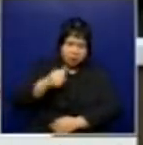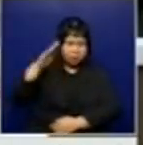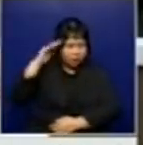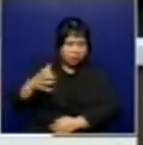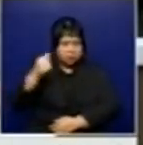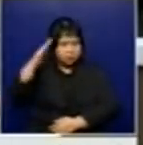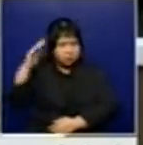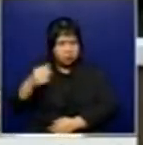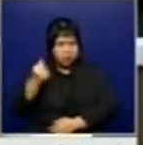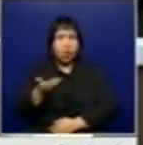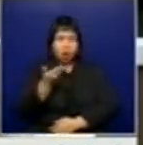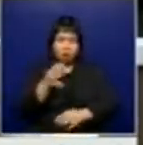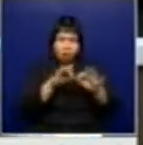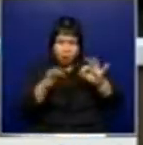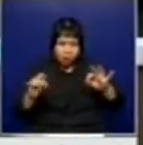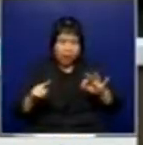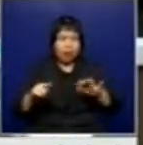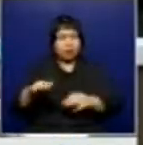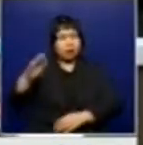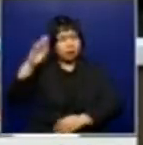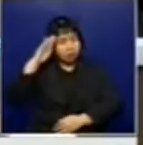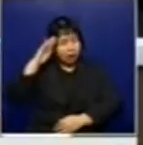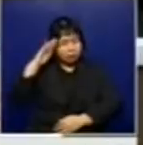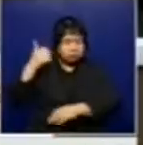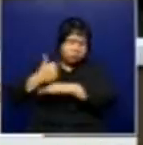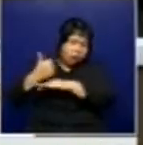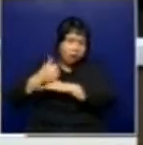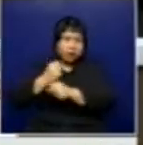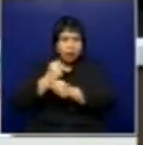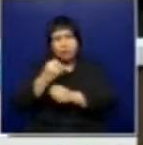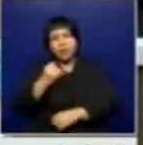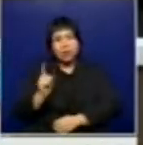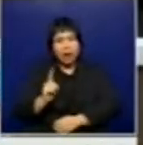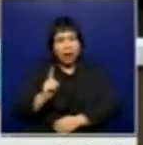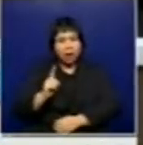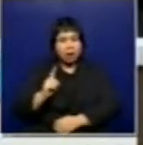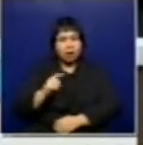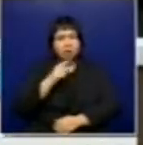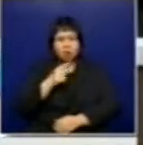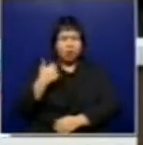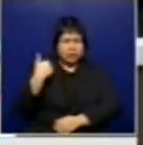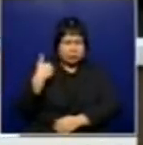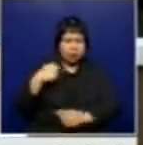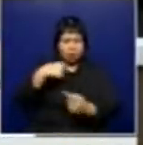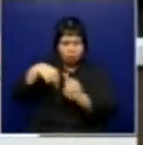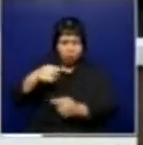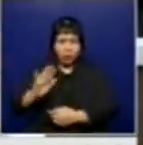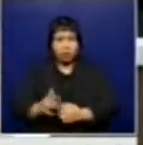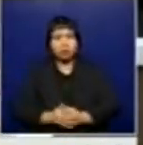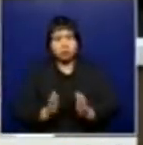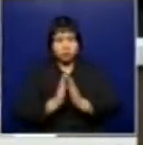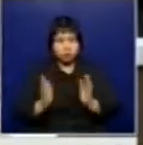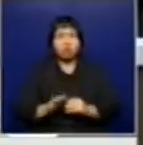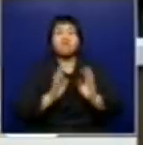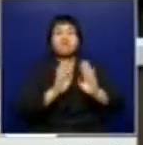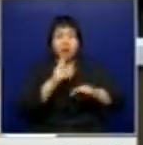าจะพูดเรื่องสาระที่นายกบริหารประเทศไม่ดีตรงไหนในรอบที่ผ่านมาดีกว่าครับขอบคุณครับท่านประธานครับวินิจฉัย